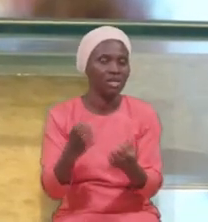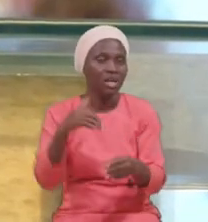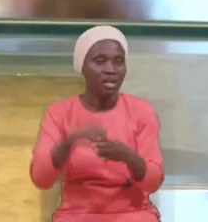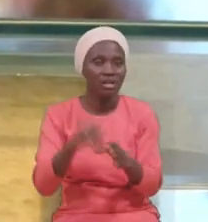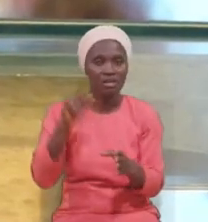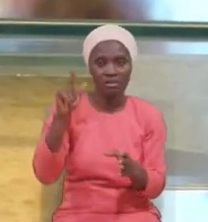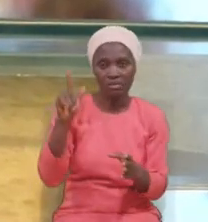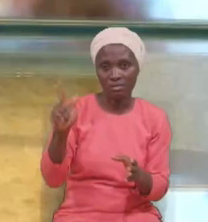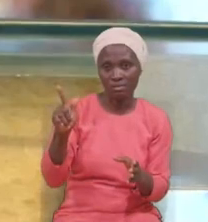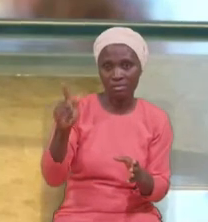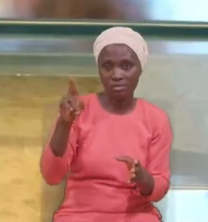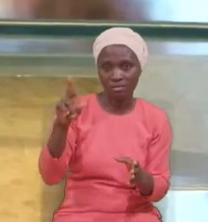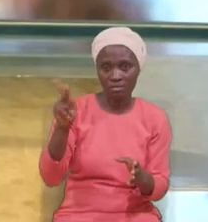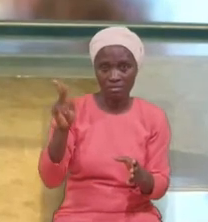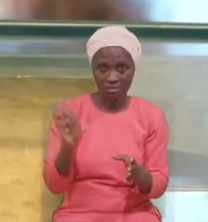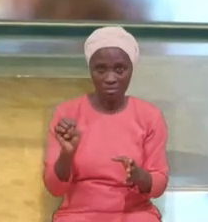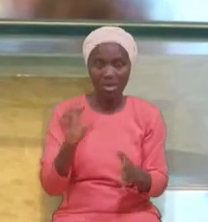à